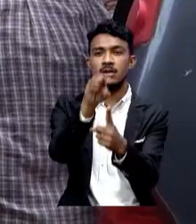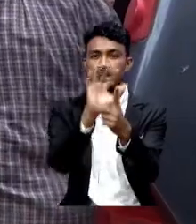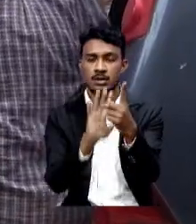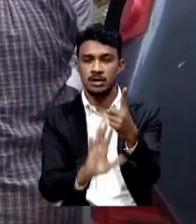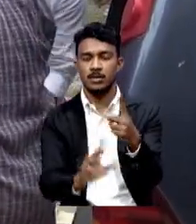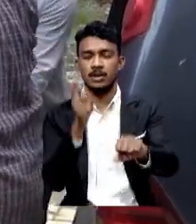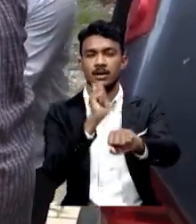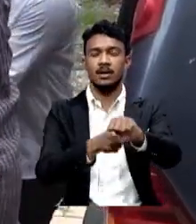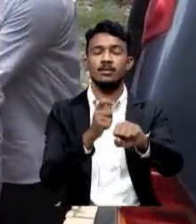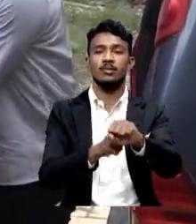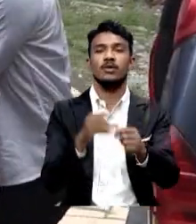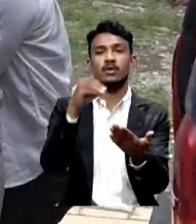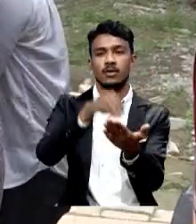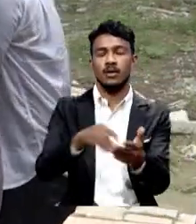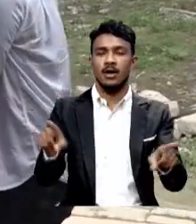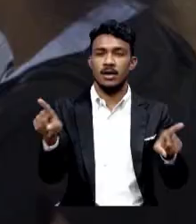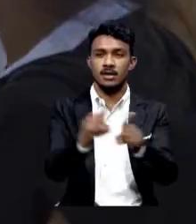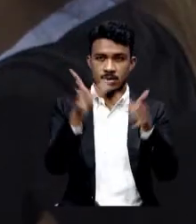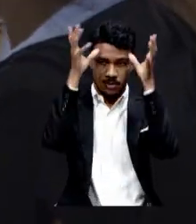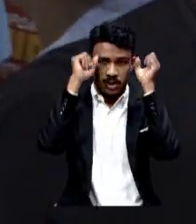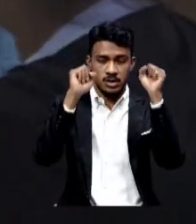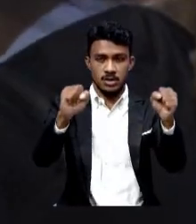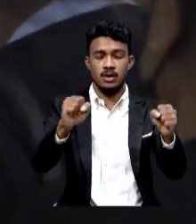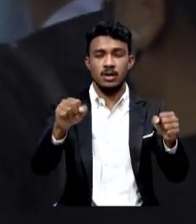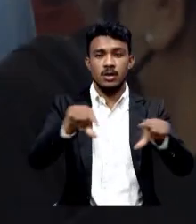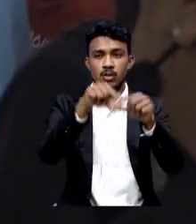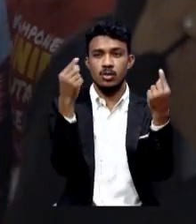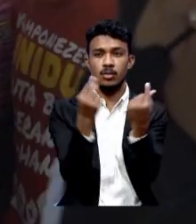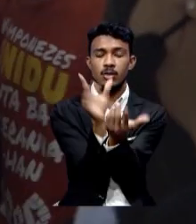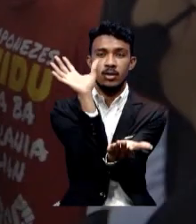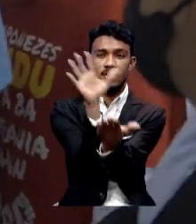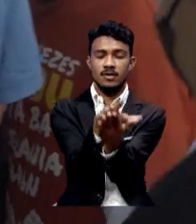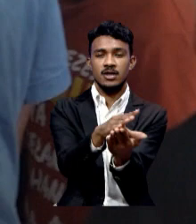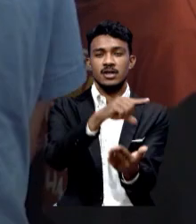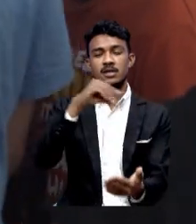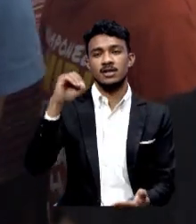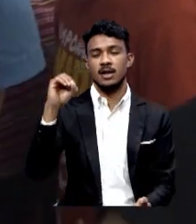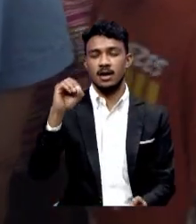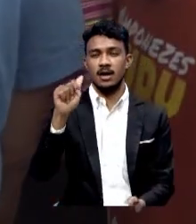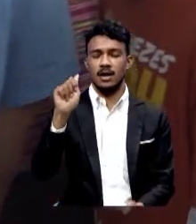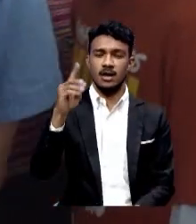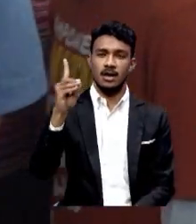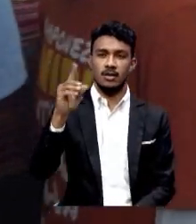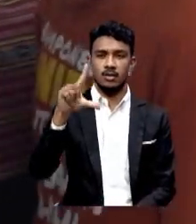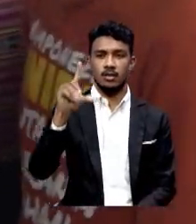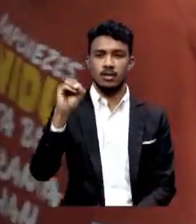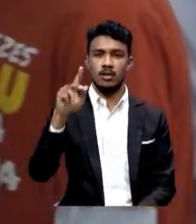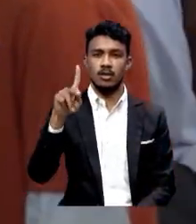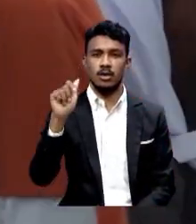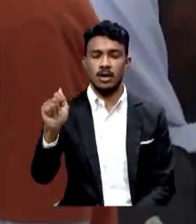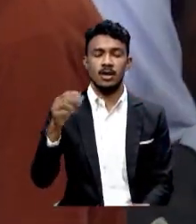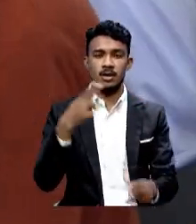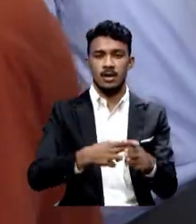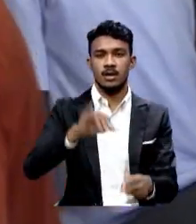Timputo. Hanesang Mos presidente grupo La Fike Offroad Challenge and Adventure Kaloka, João